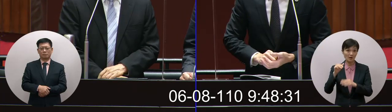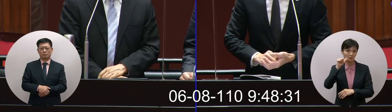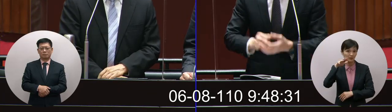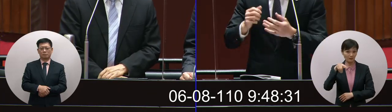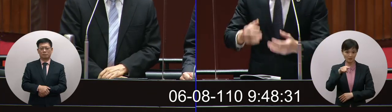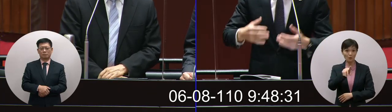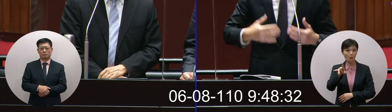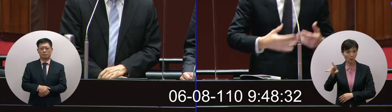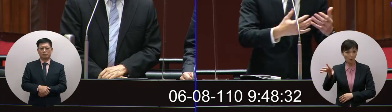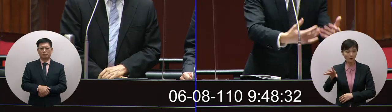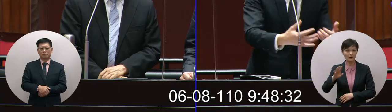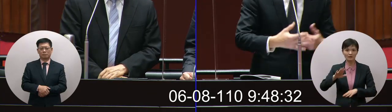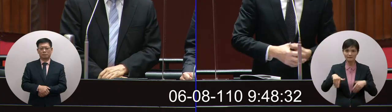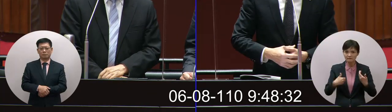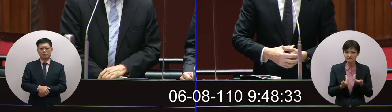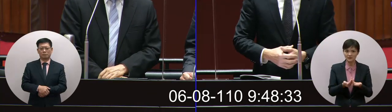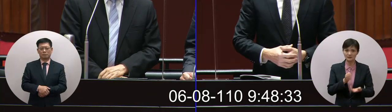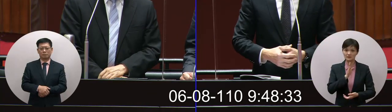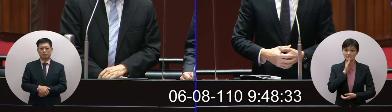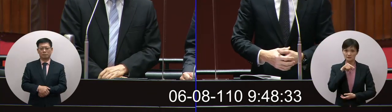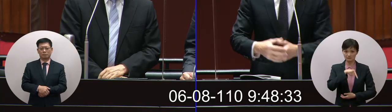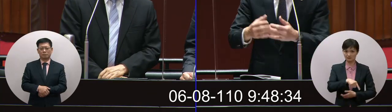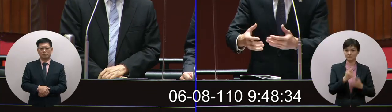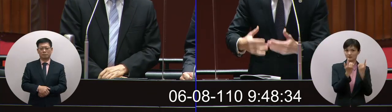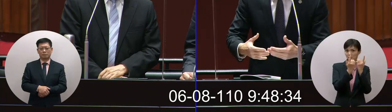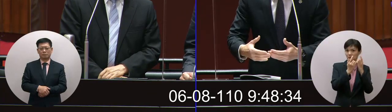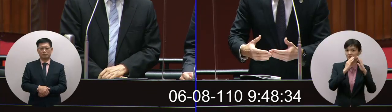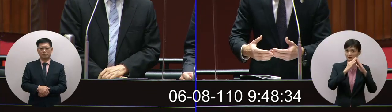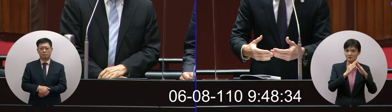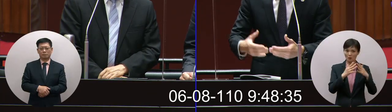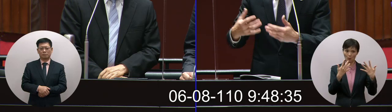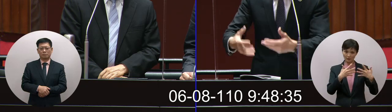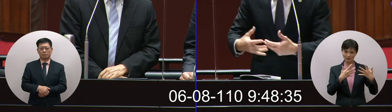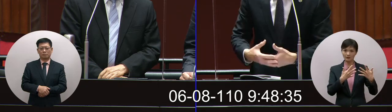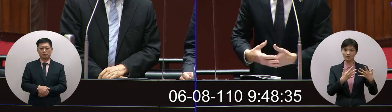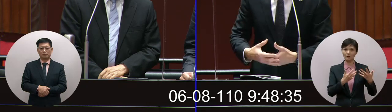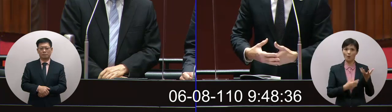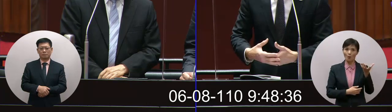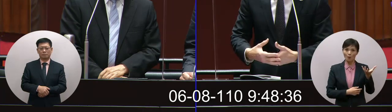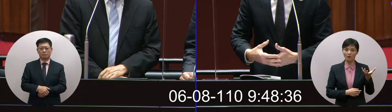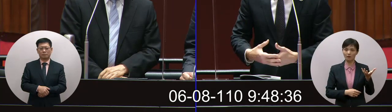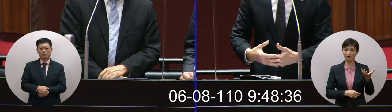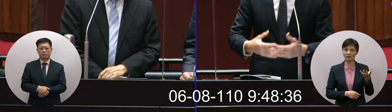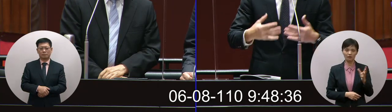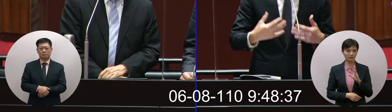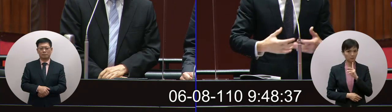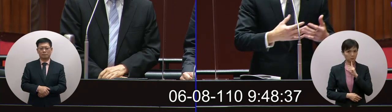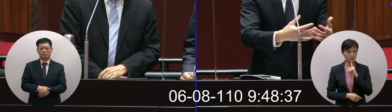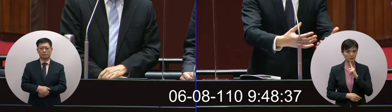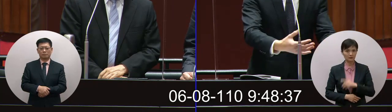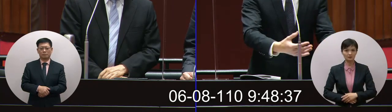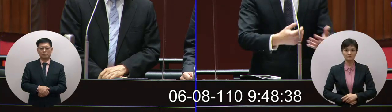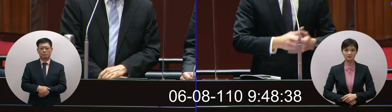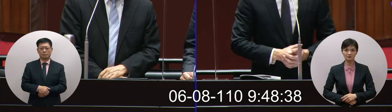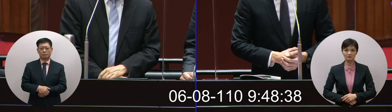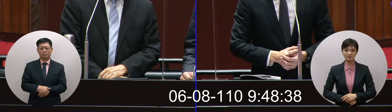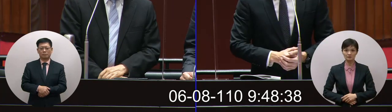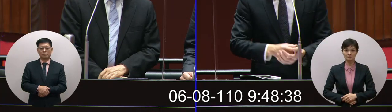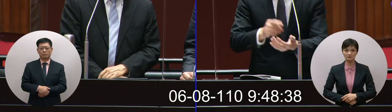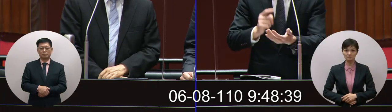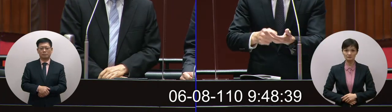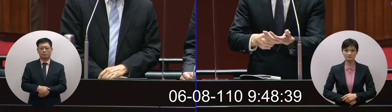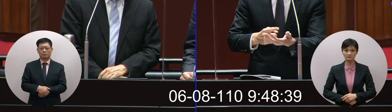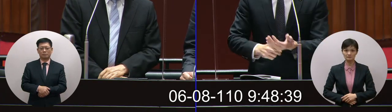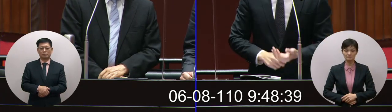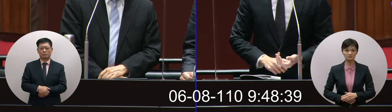用啊。颠倒是我一开始看到讲，台北市较有问题吼，爱想办法来协调，结果我。乌龟